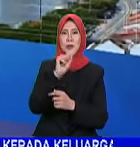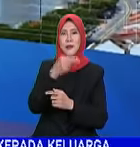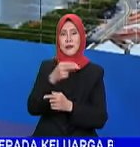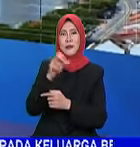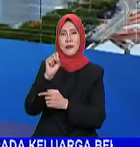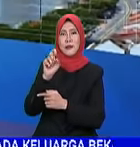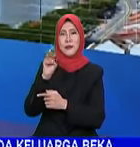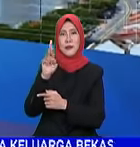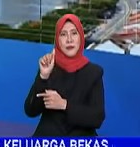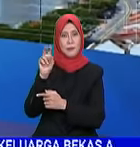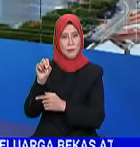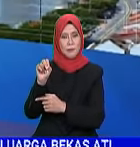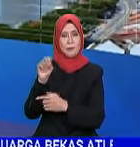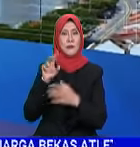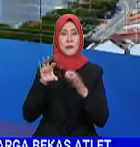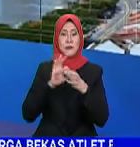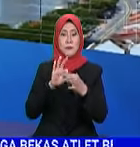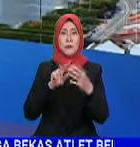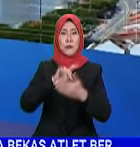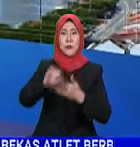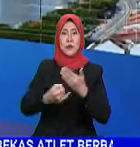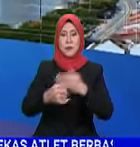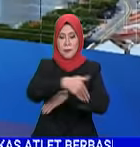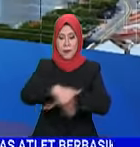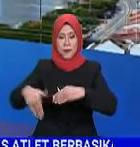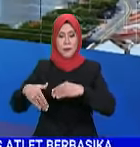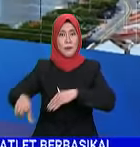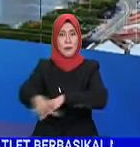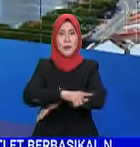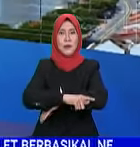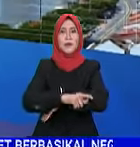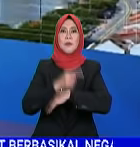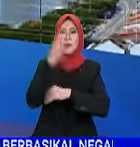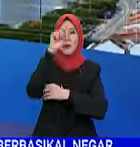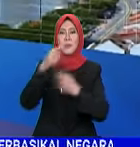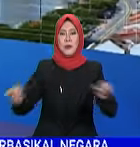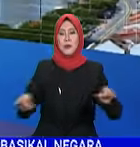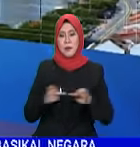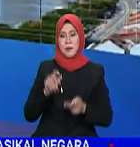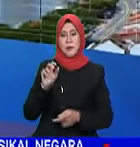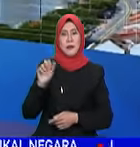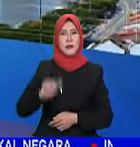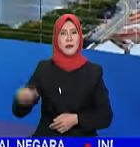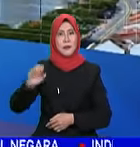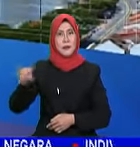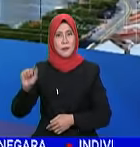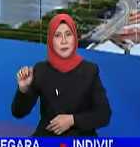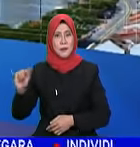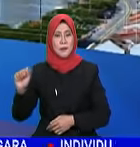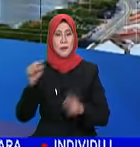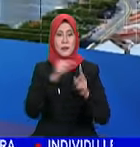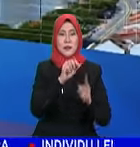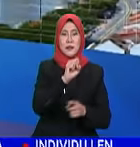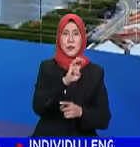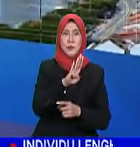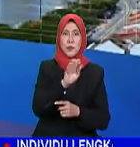Semarahan IRSDA bagi projek benteng laut yang melibatkan kawasan Asai Jaya ke Sebuyau. Ketua Menteri Dato' Patinggi Abang